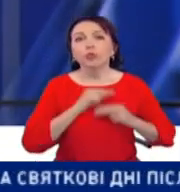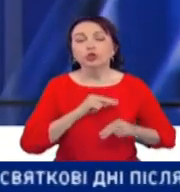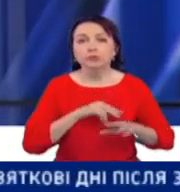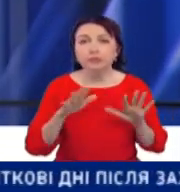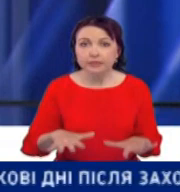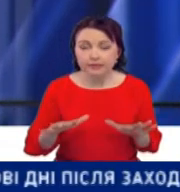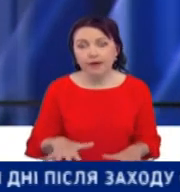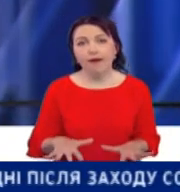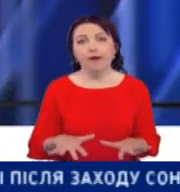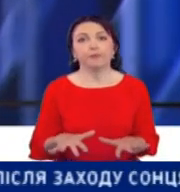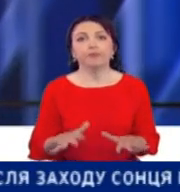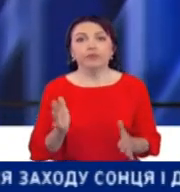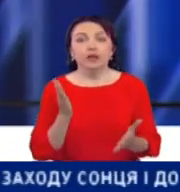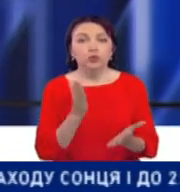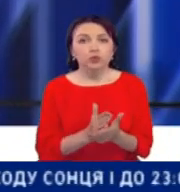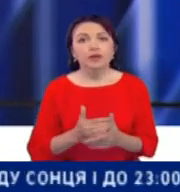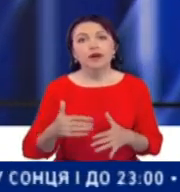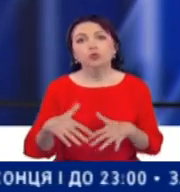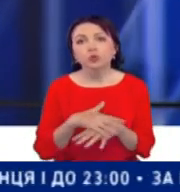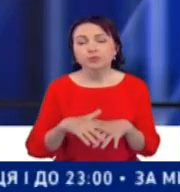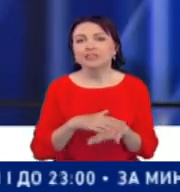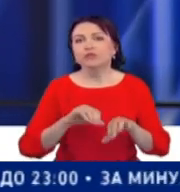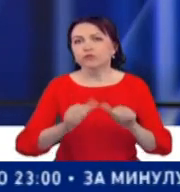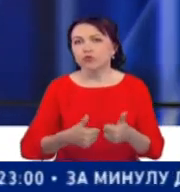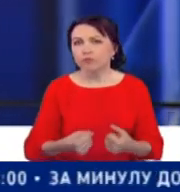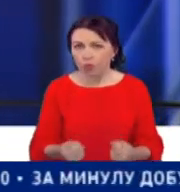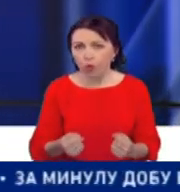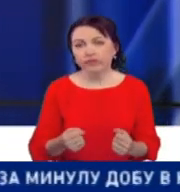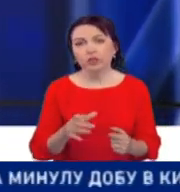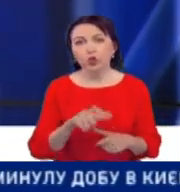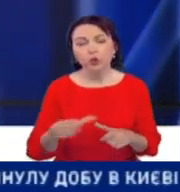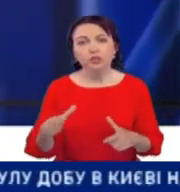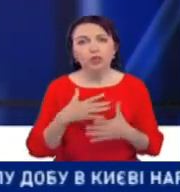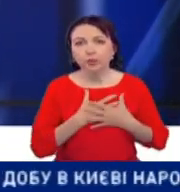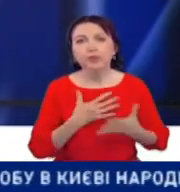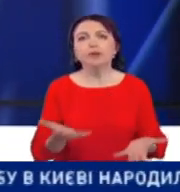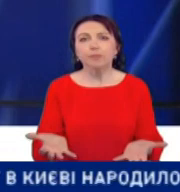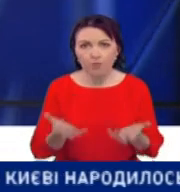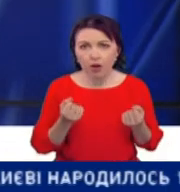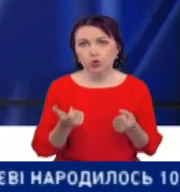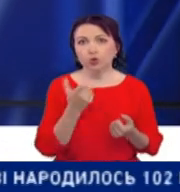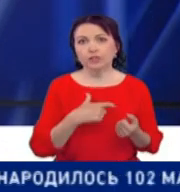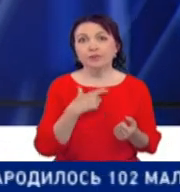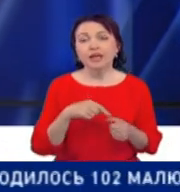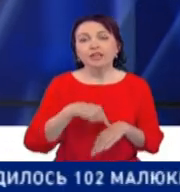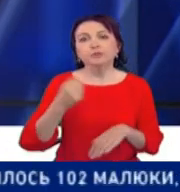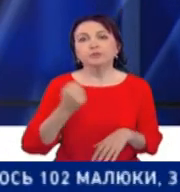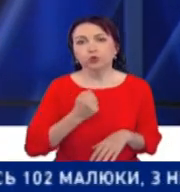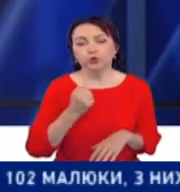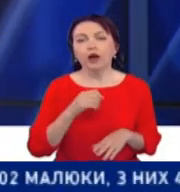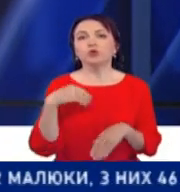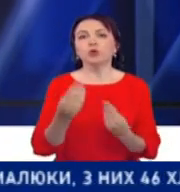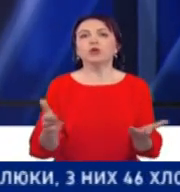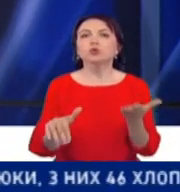тут громадянське суспільство сформоване, що тут люди залюбки їх приймають до себе і співчувають, і надають